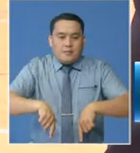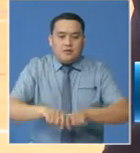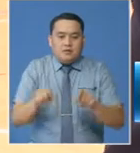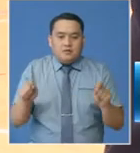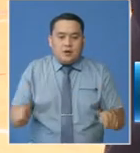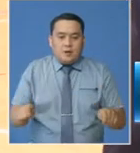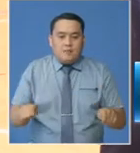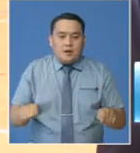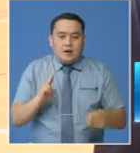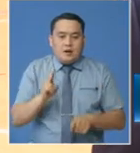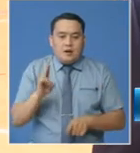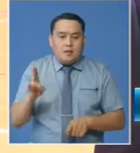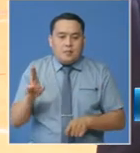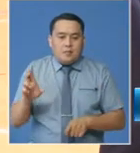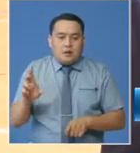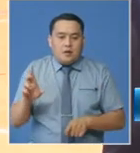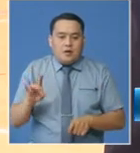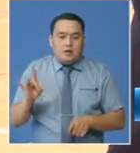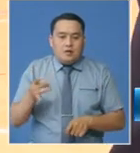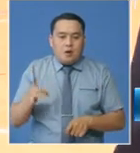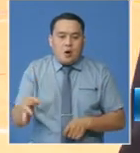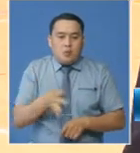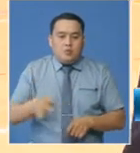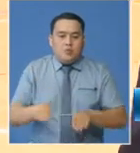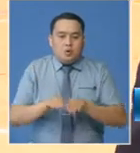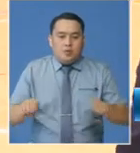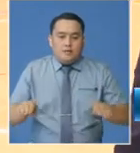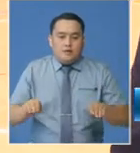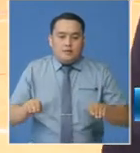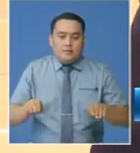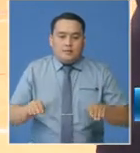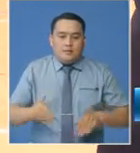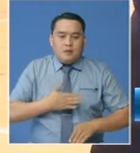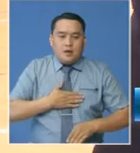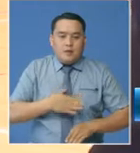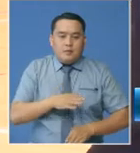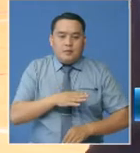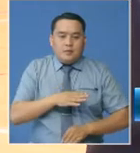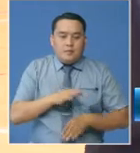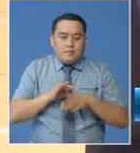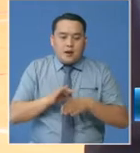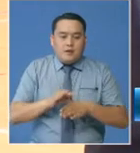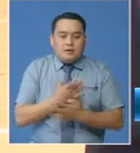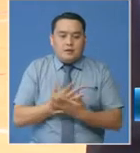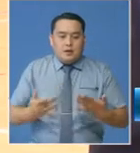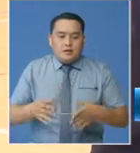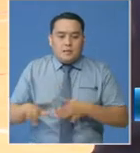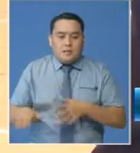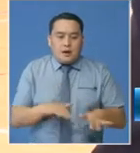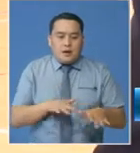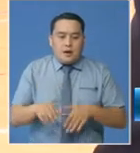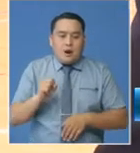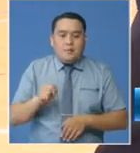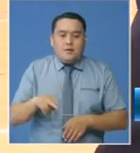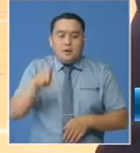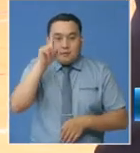связи проводится ряд мероприятий, как республиканского, так и областного масштаба. Нами было проведено ряд мероприятий. Это в апреле